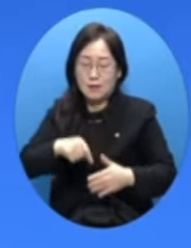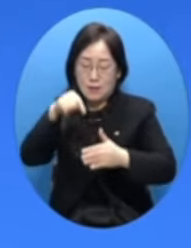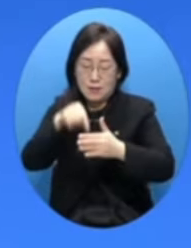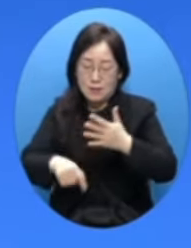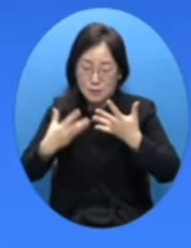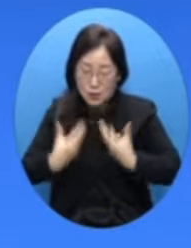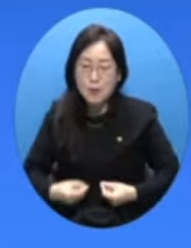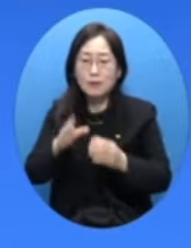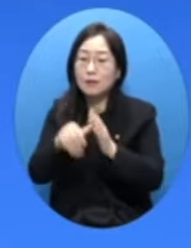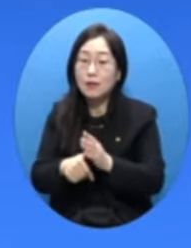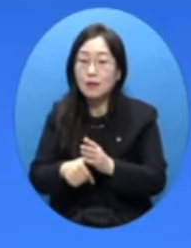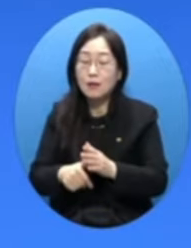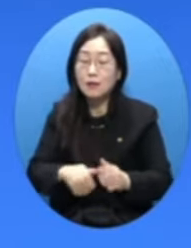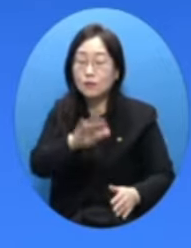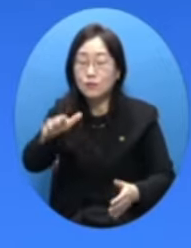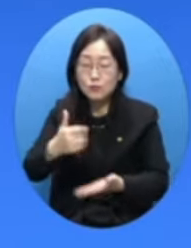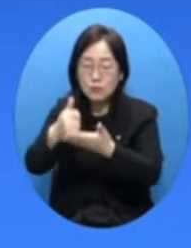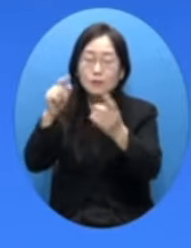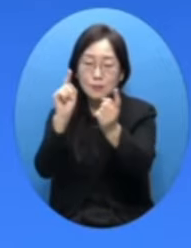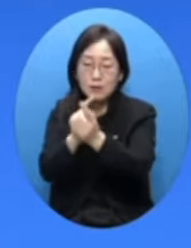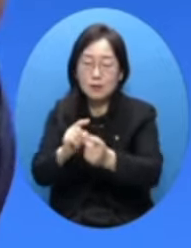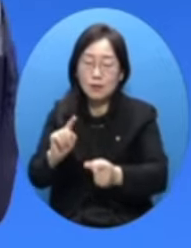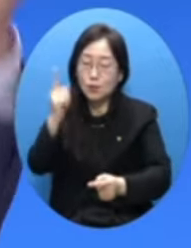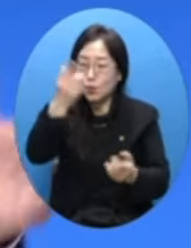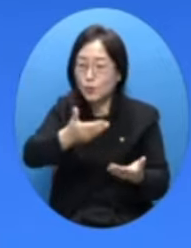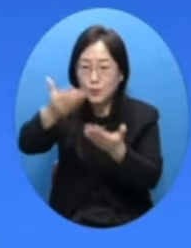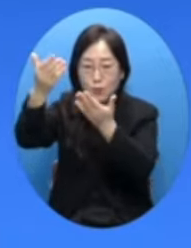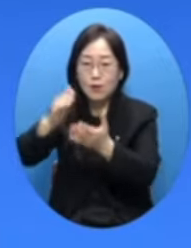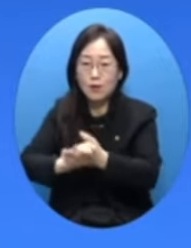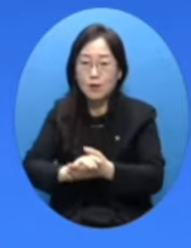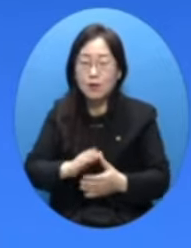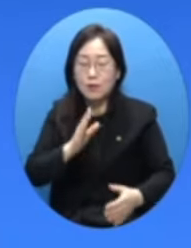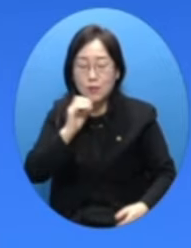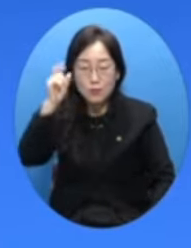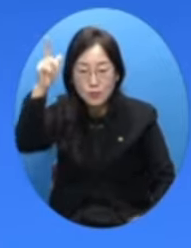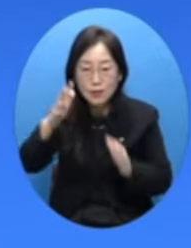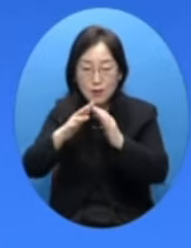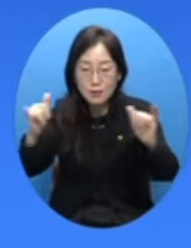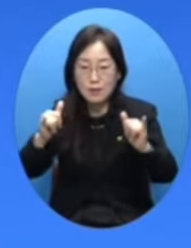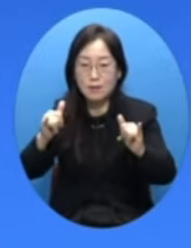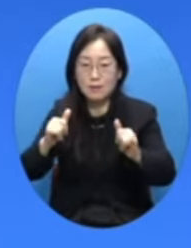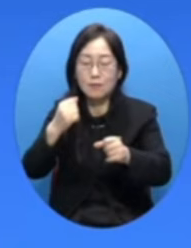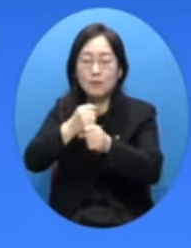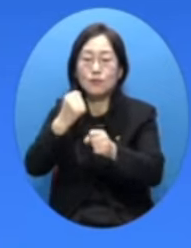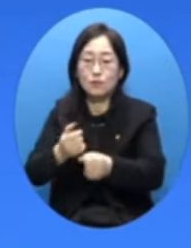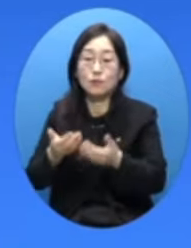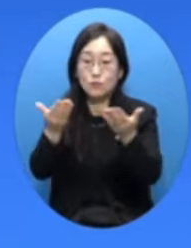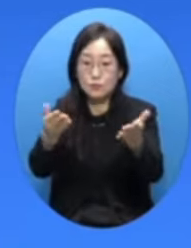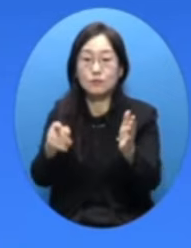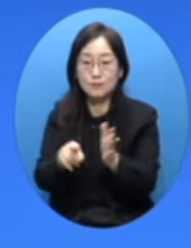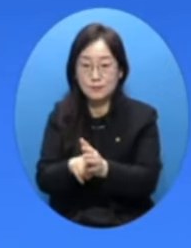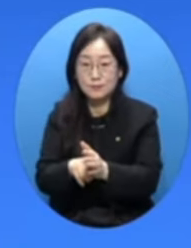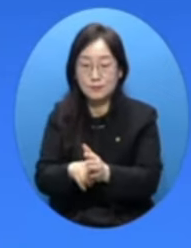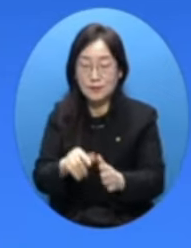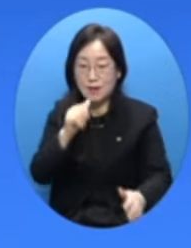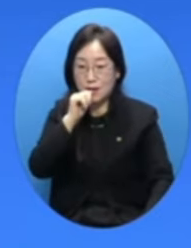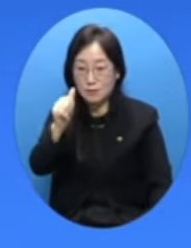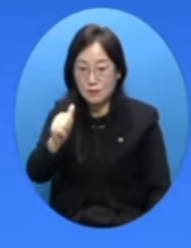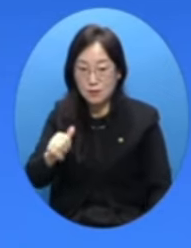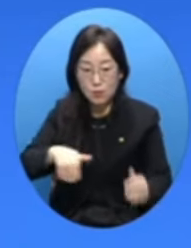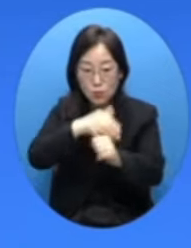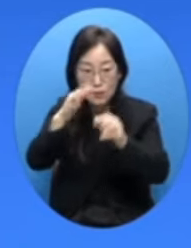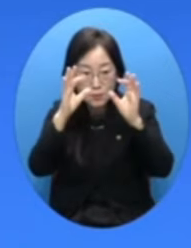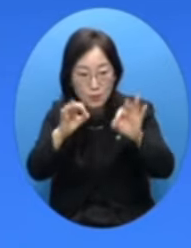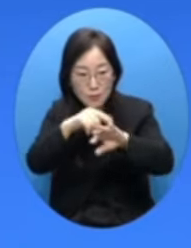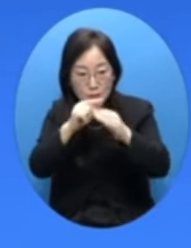자리에서 주님 우리를 만나주시고 우리를 높여주시고 위대한 하나님의 사람으로 우리를 세워주실 것입니다. 절대로 환경